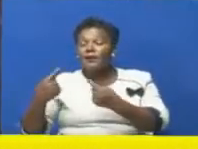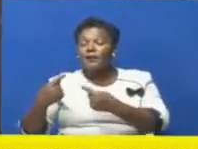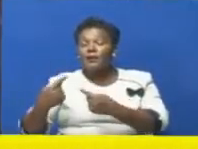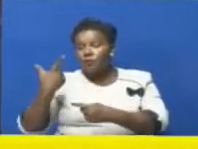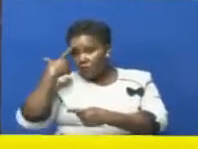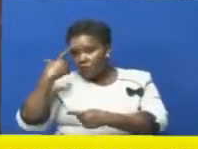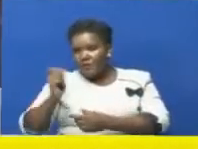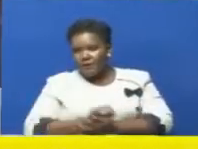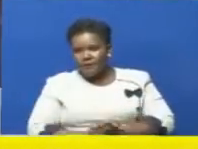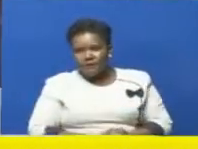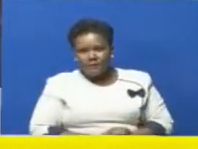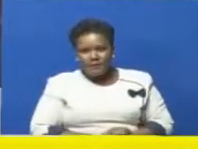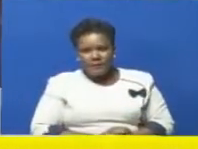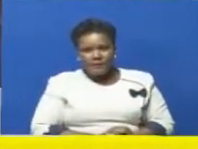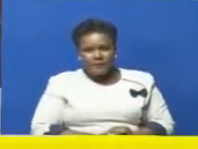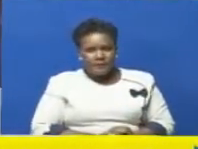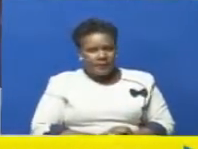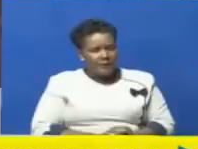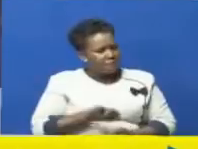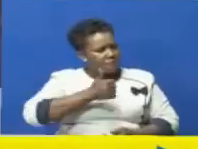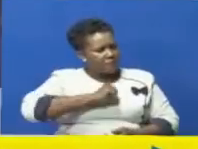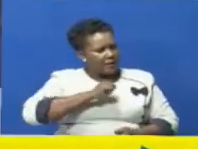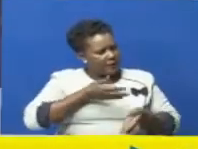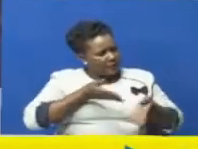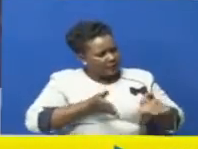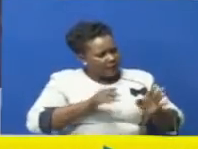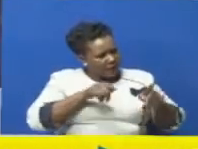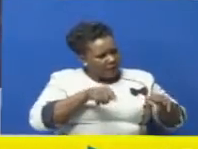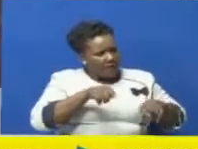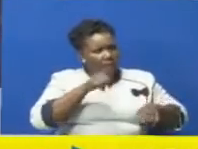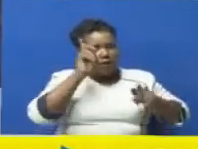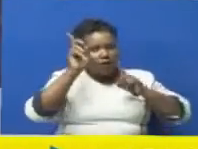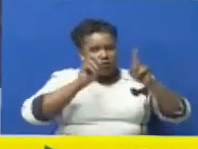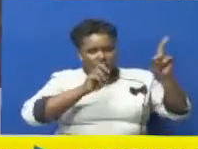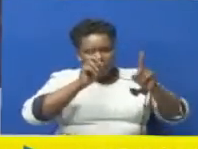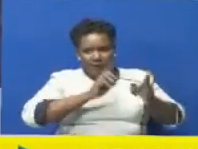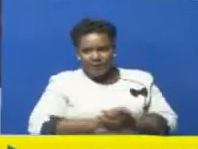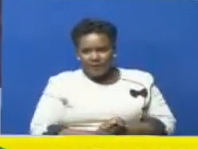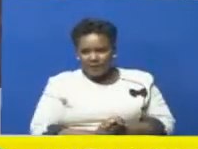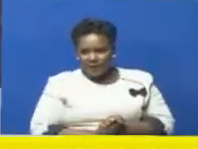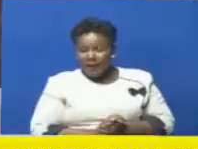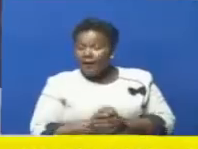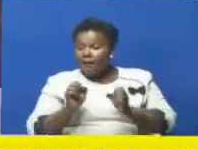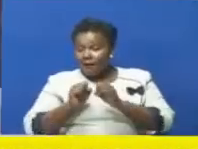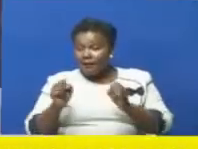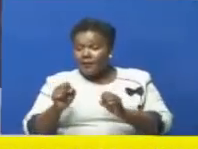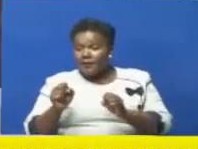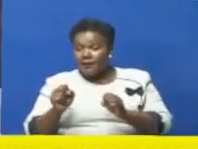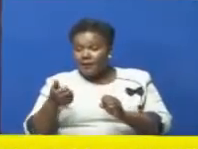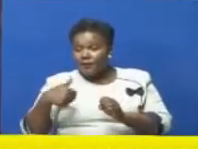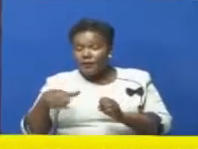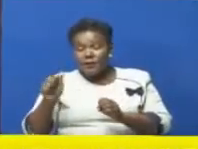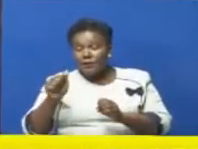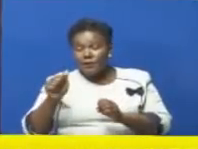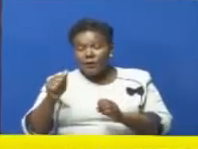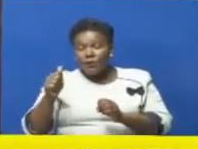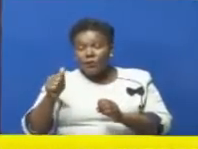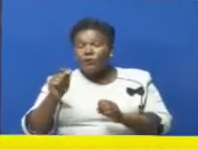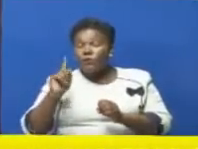ni mwanakondoa, tunafahamiana. Wako hao watukati mlio wasema, dadangu Salama umesema vizuri